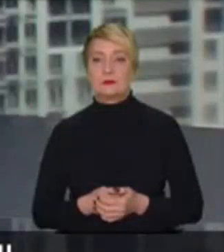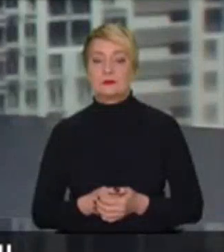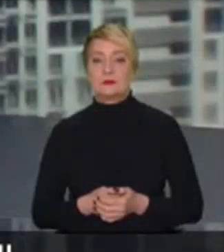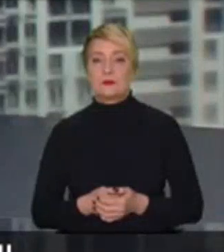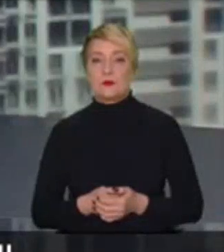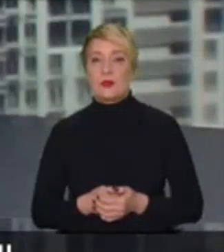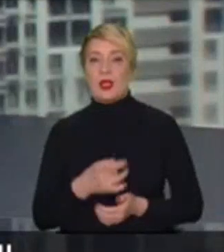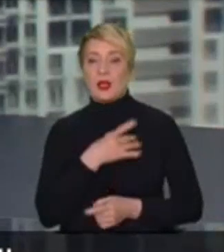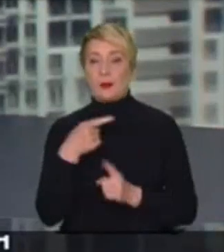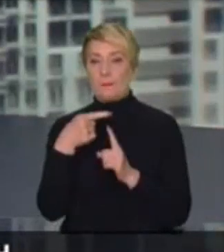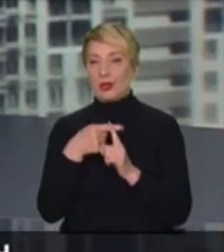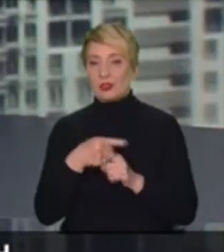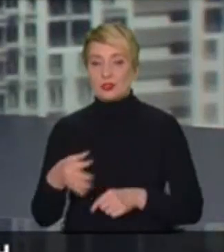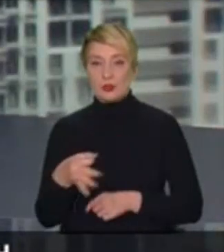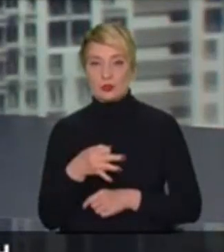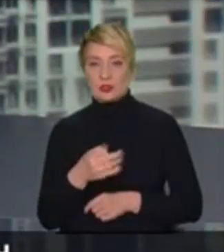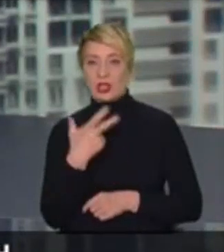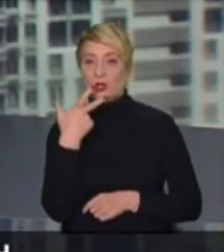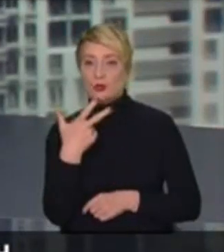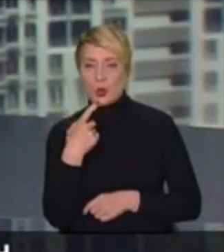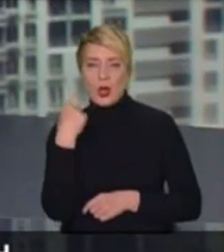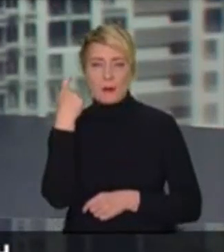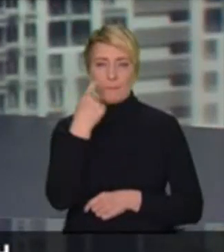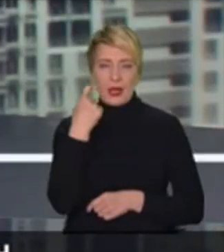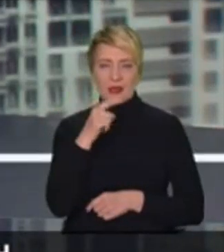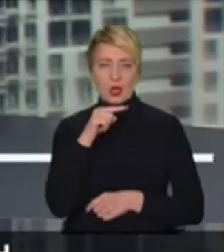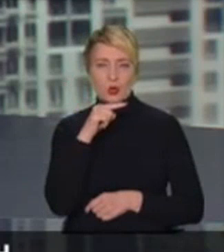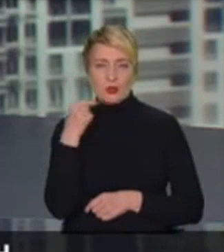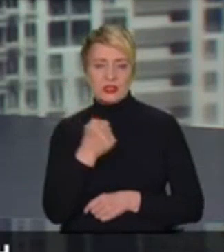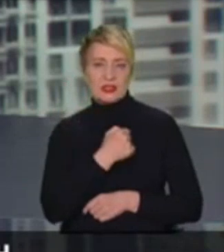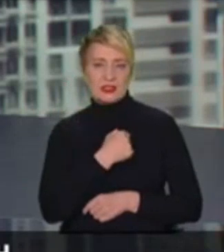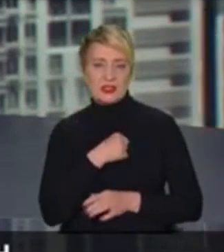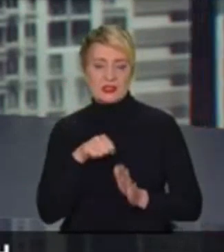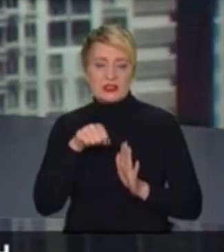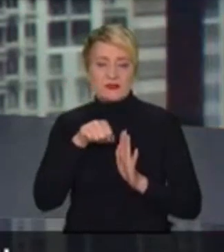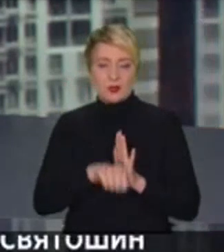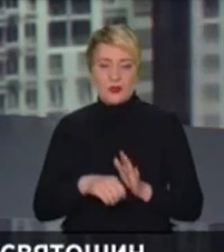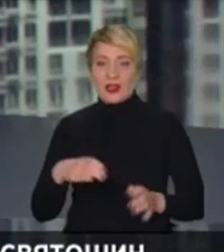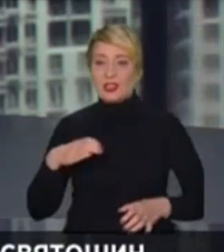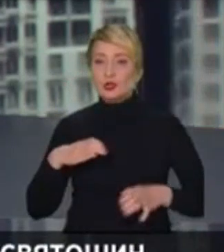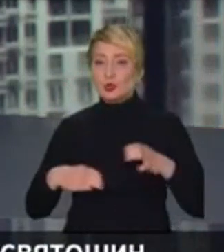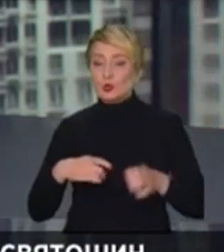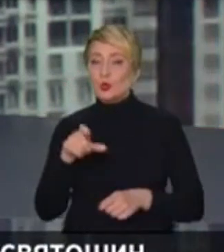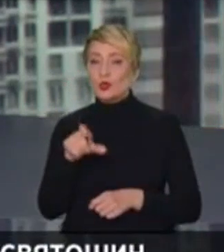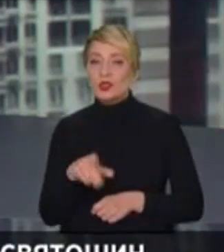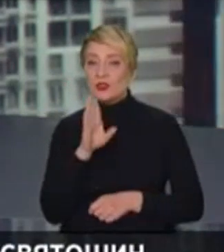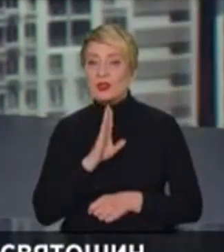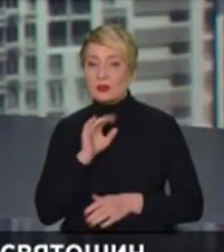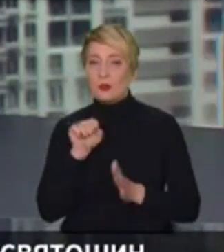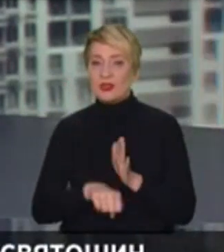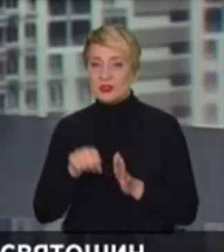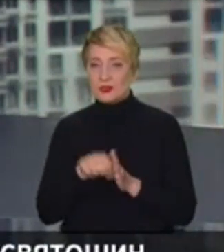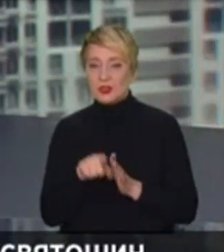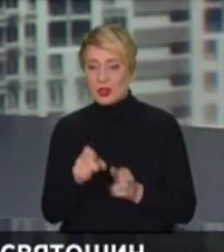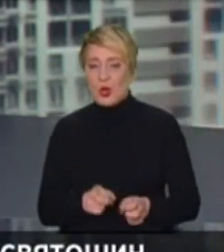Ну і в білоруському Мозирі троє п'яних російських солдатів зґвалтували студентку. Після скоєного гвалтівники ще й